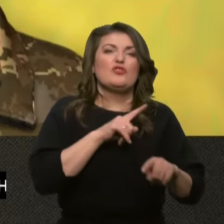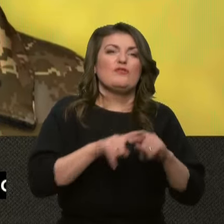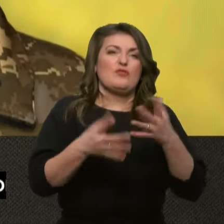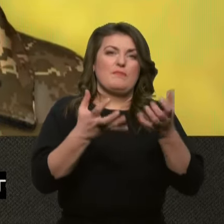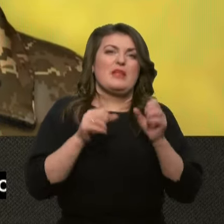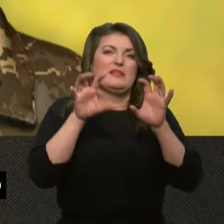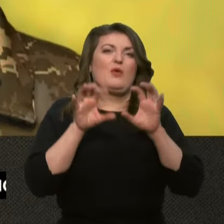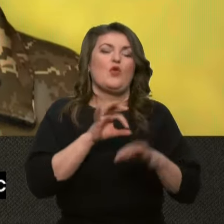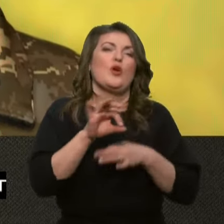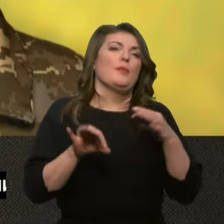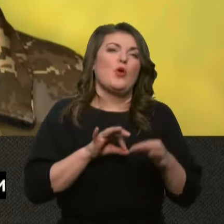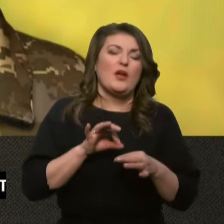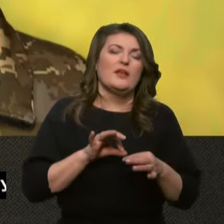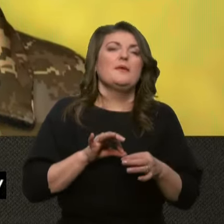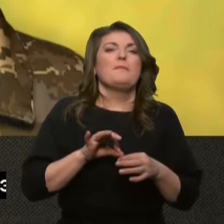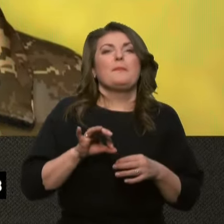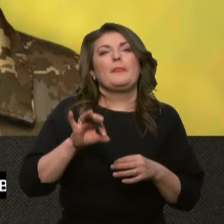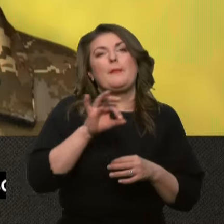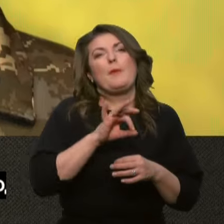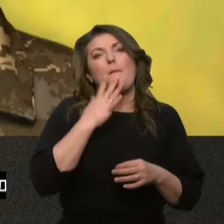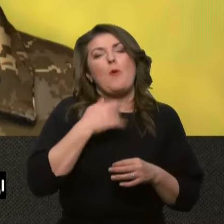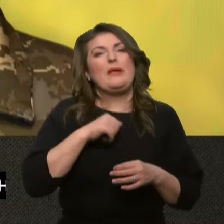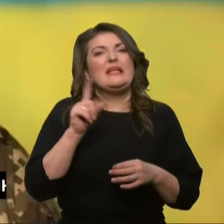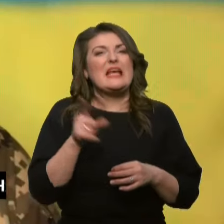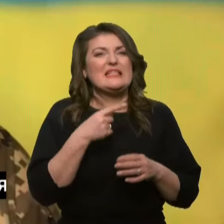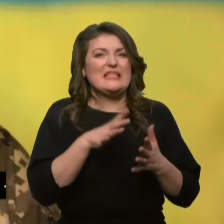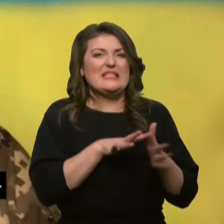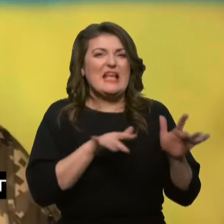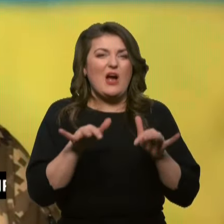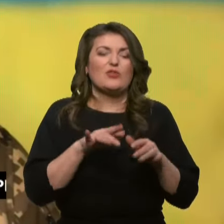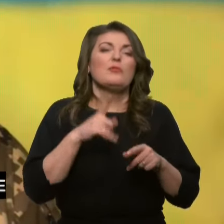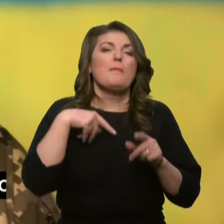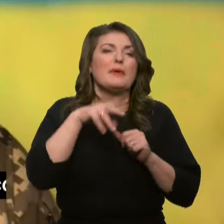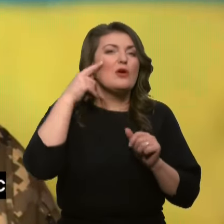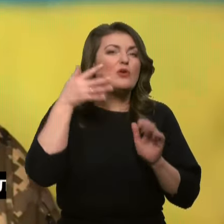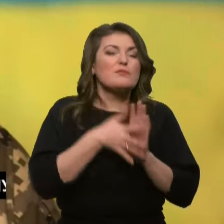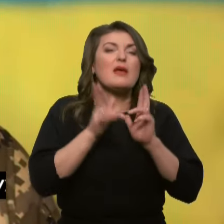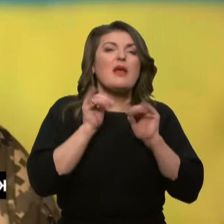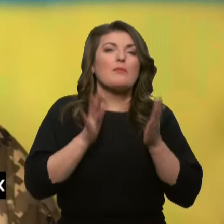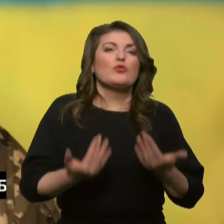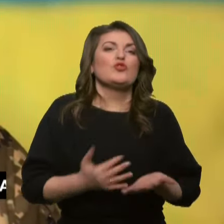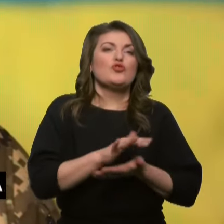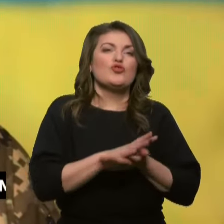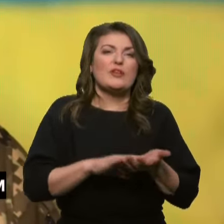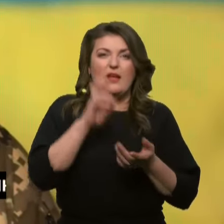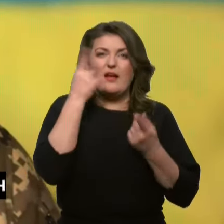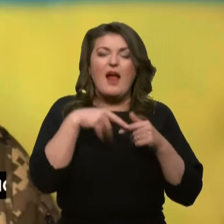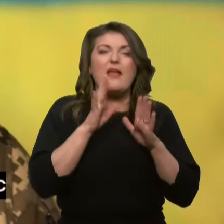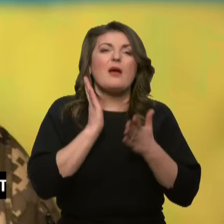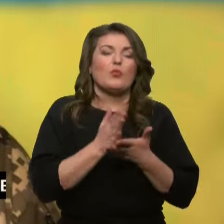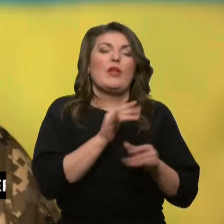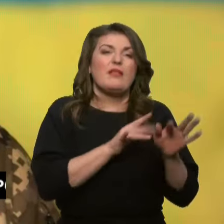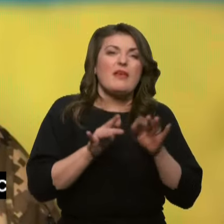прийняти законопроект про мобілізаційні заходи, щоб ми розуміли, як буде жити країна, як буде діяти, на